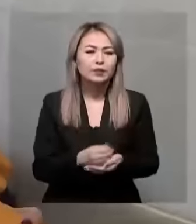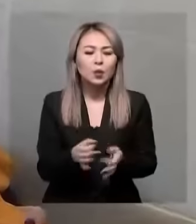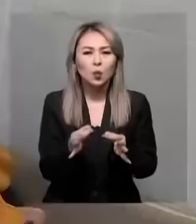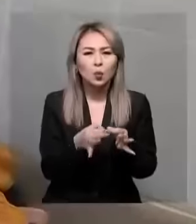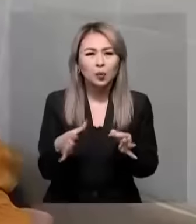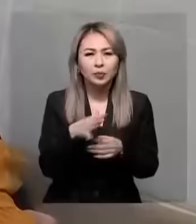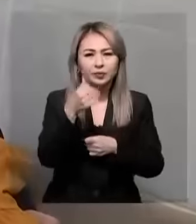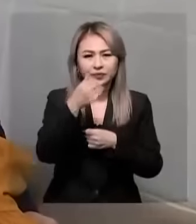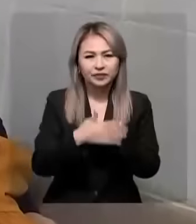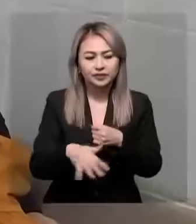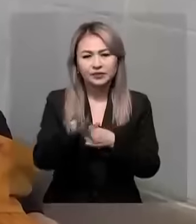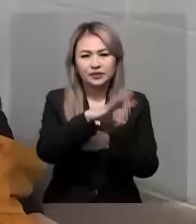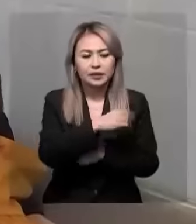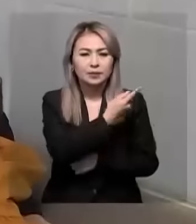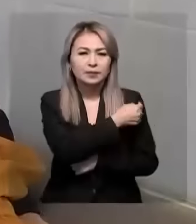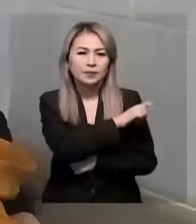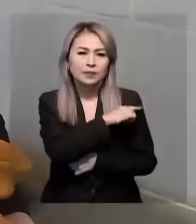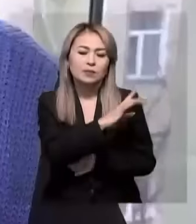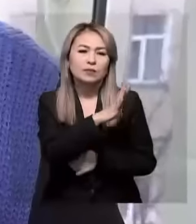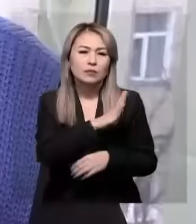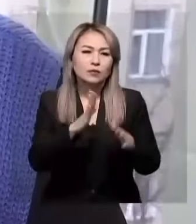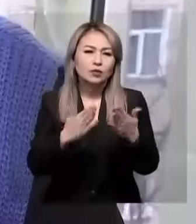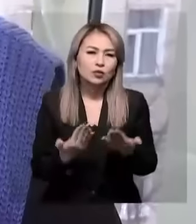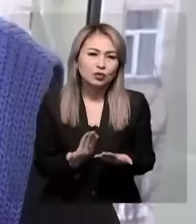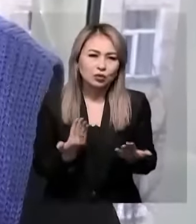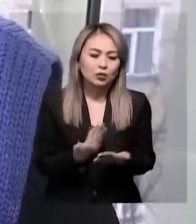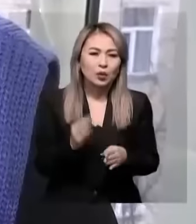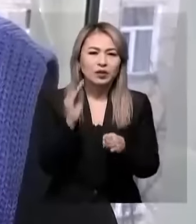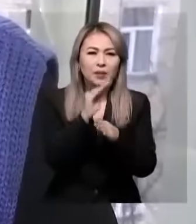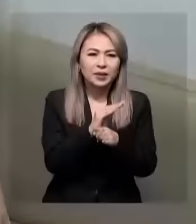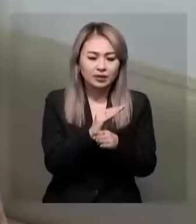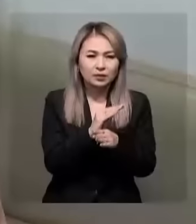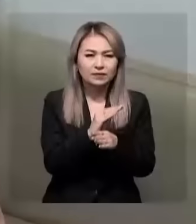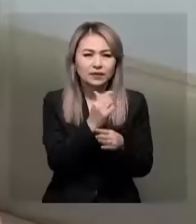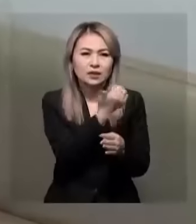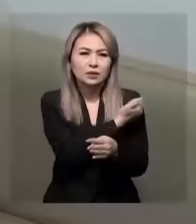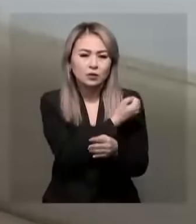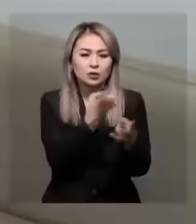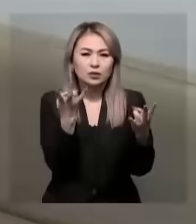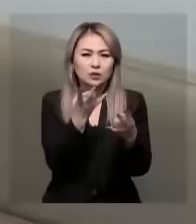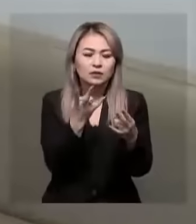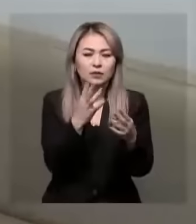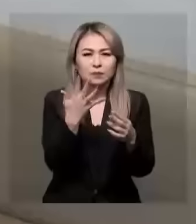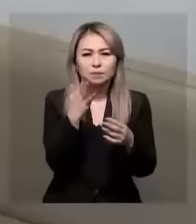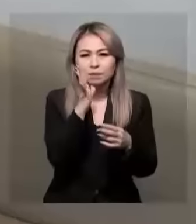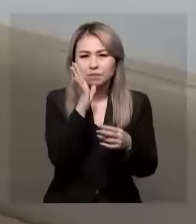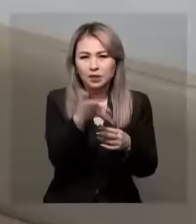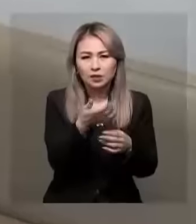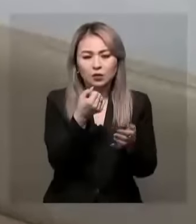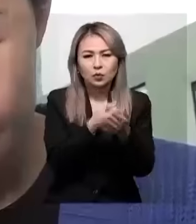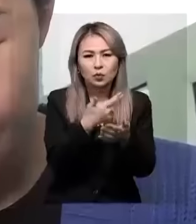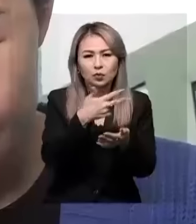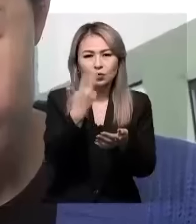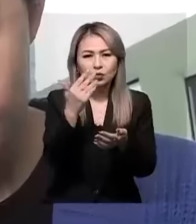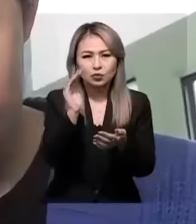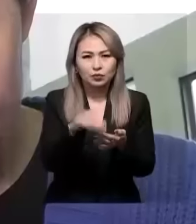Облыс орталығындағы барлық емханаларда тұрғындарды қосымша иммундау жұмыстары жүргізілуде. Жыл басынан бері 5 жасқа дейінгі 33 мың